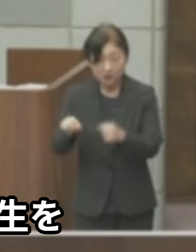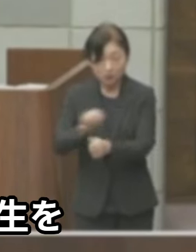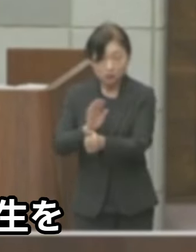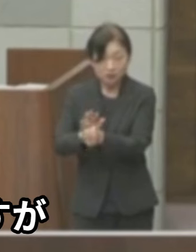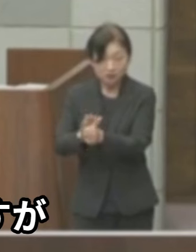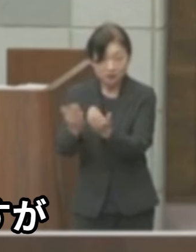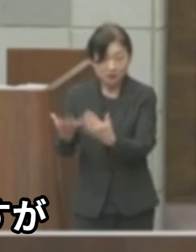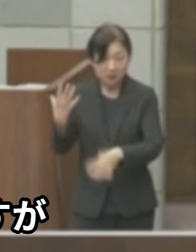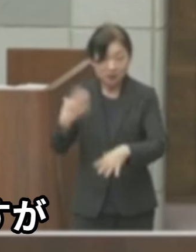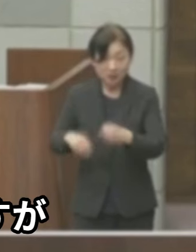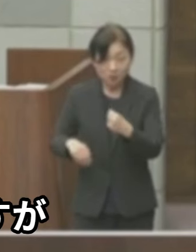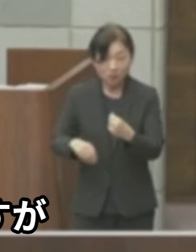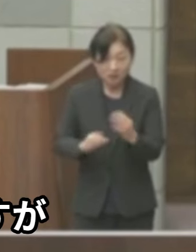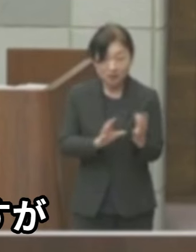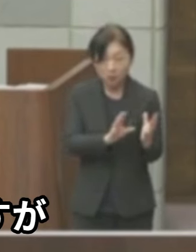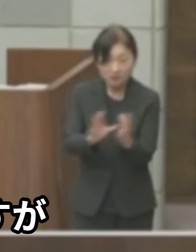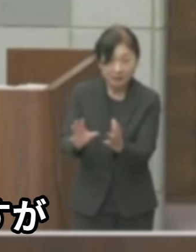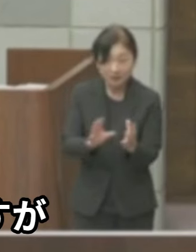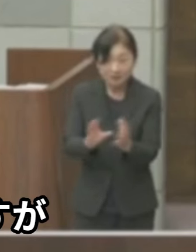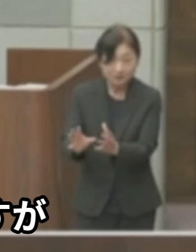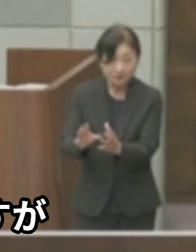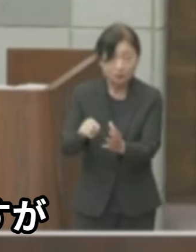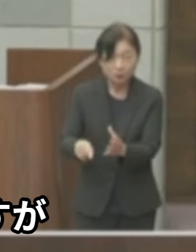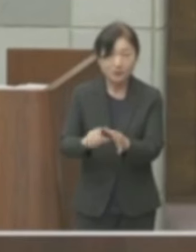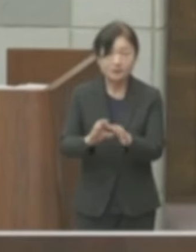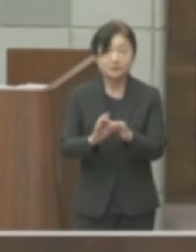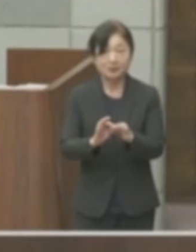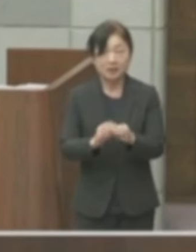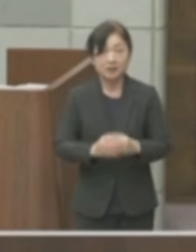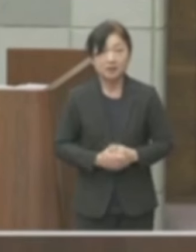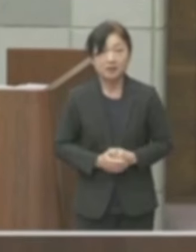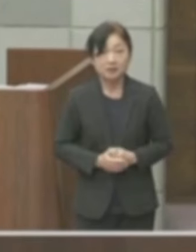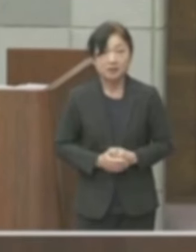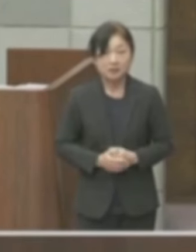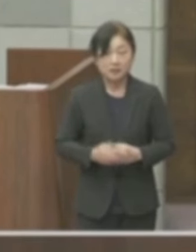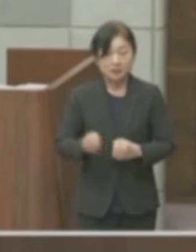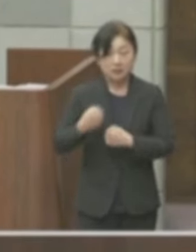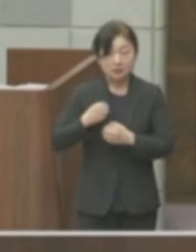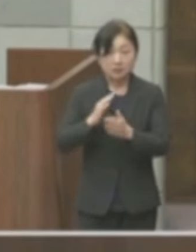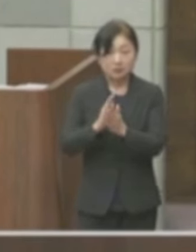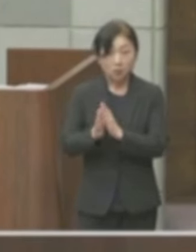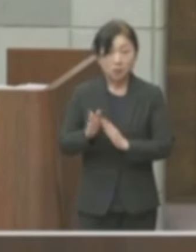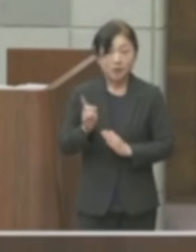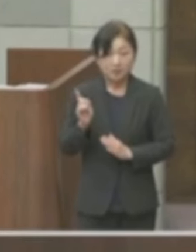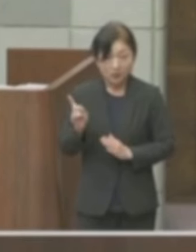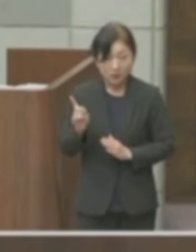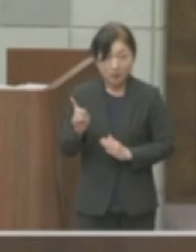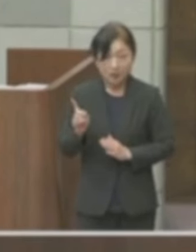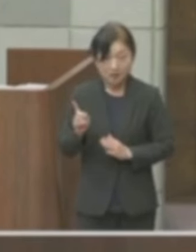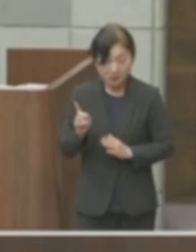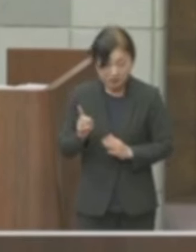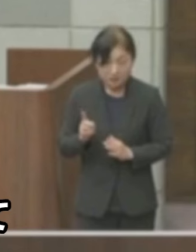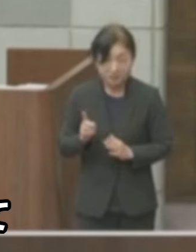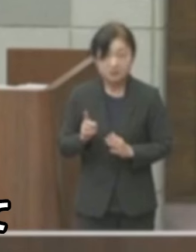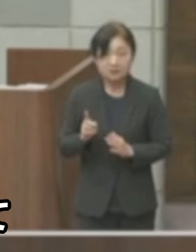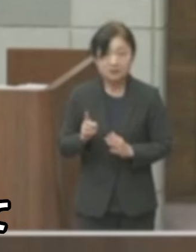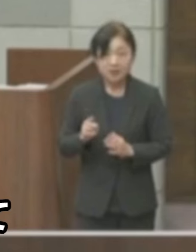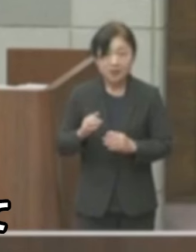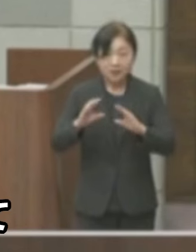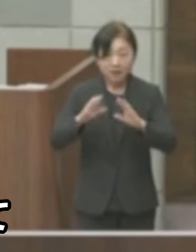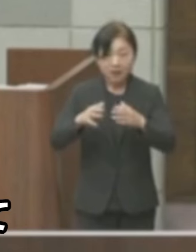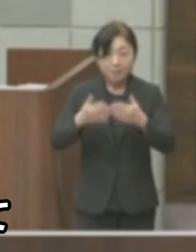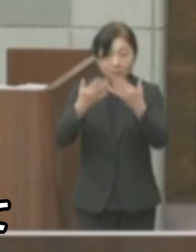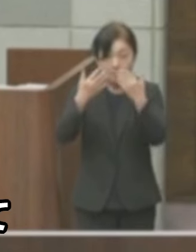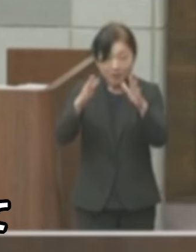援学校生を参加させることについてでございますが、兵庫県では公民連携による万博